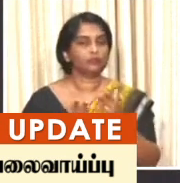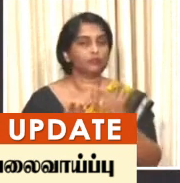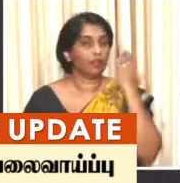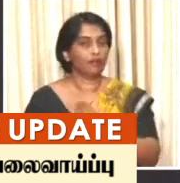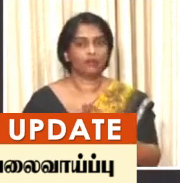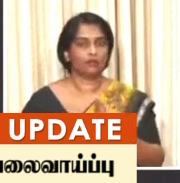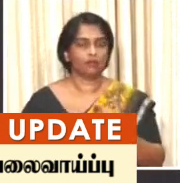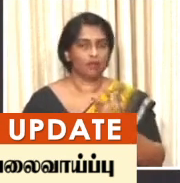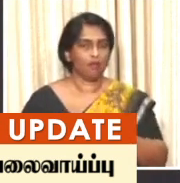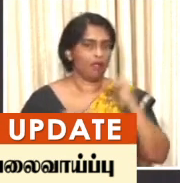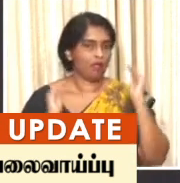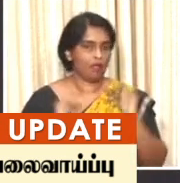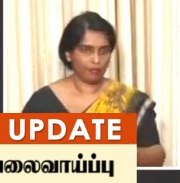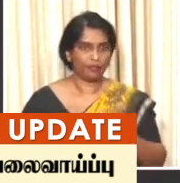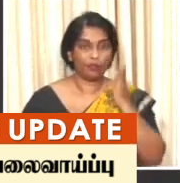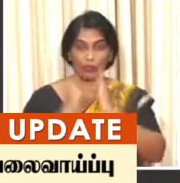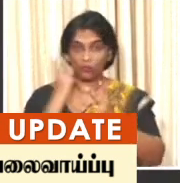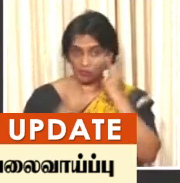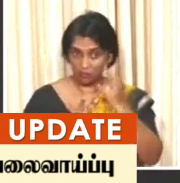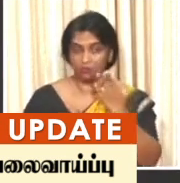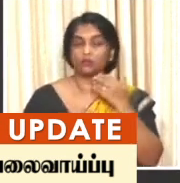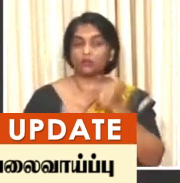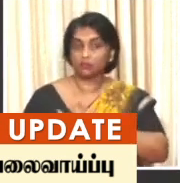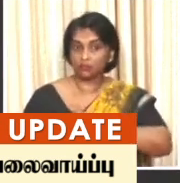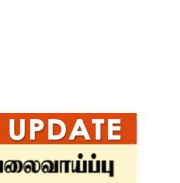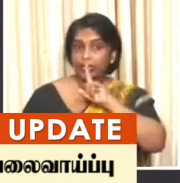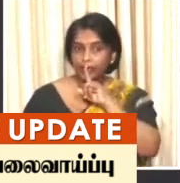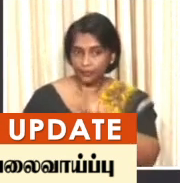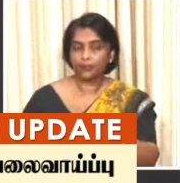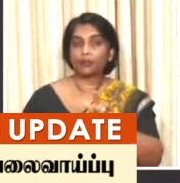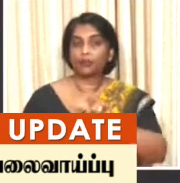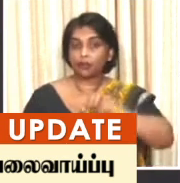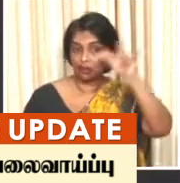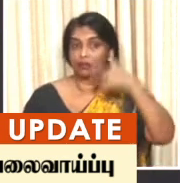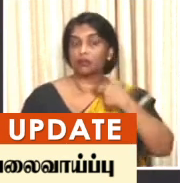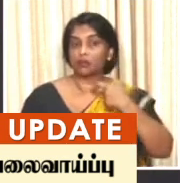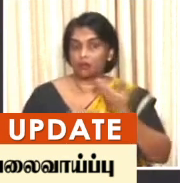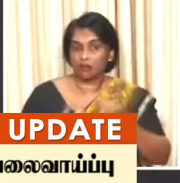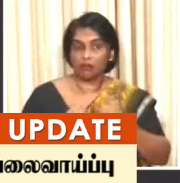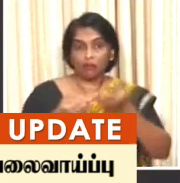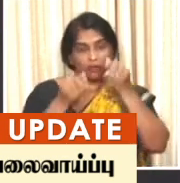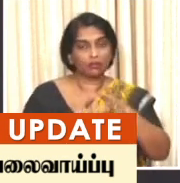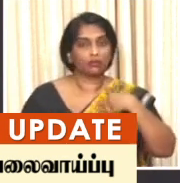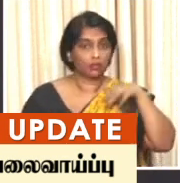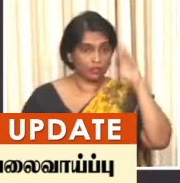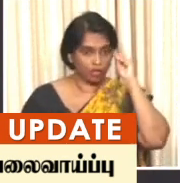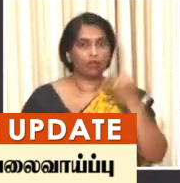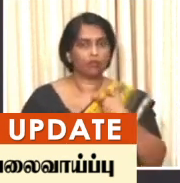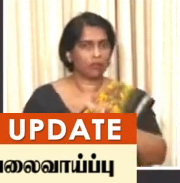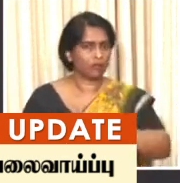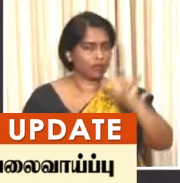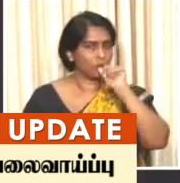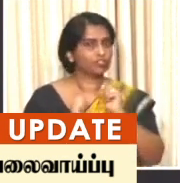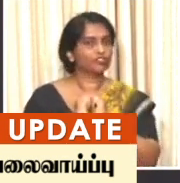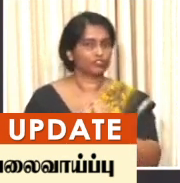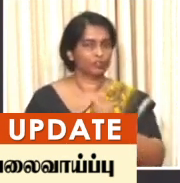කරන්න අපිට තියෙන ඉඩ අඩුයි. කවුරු හරි විසිට් වීසා එකක් අරගෙන සංචාරයකට යනවායි කියලා කිව්වහම ගුවන්තොටුපළේදී අපිට නිසියාකාරම අවබෝධ වුණොත් මෙයා යන්නේම